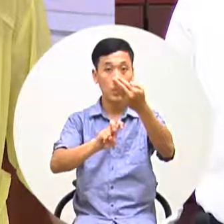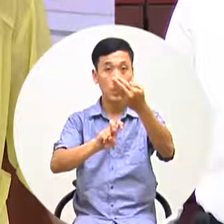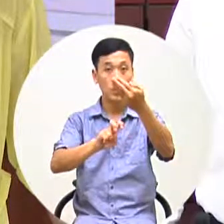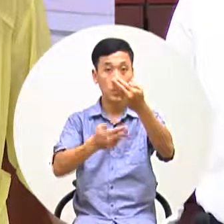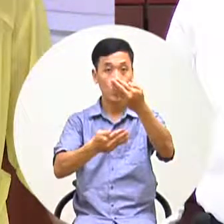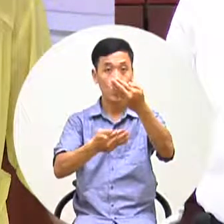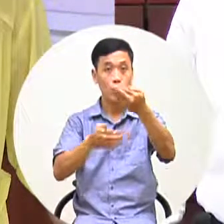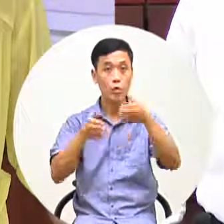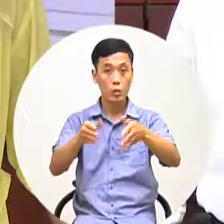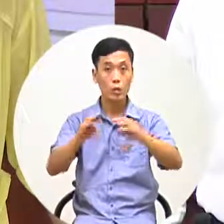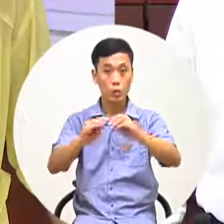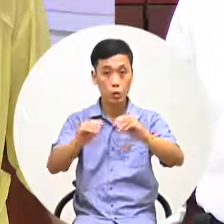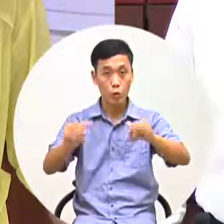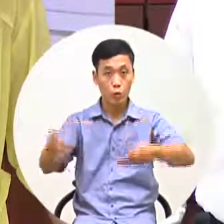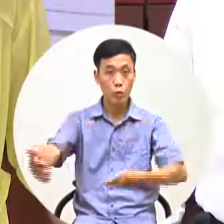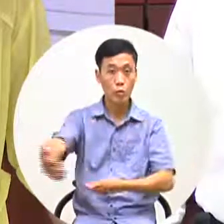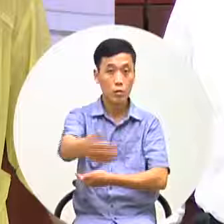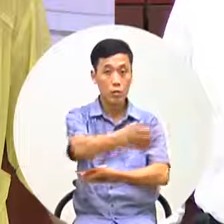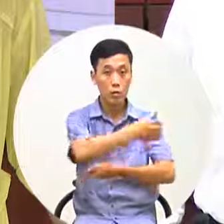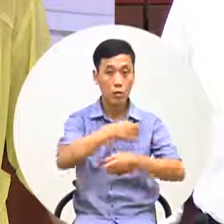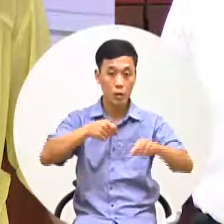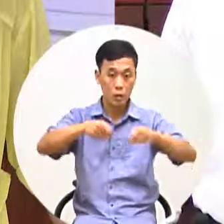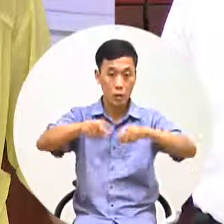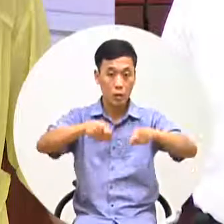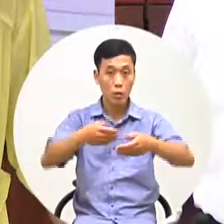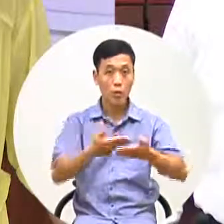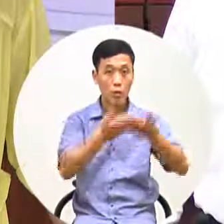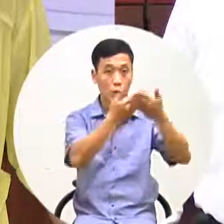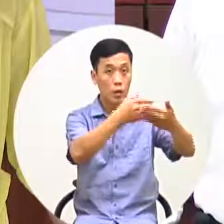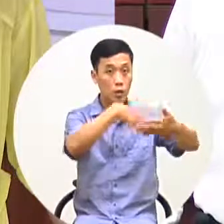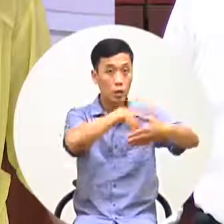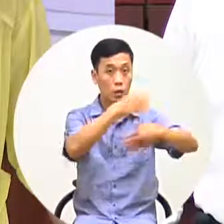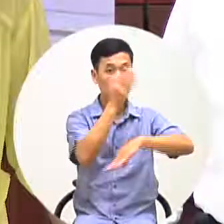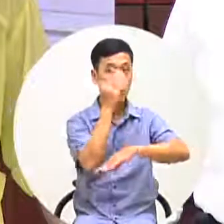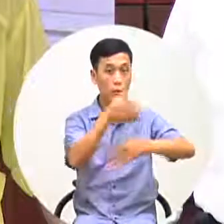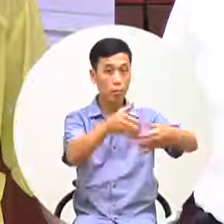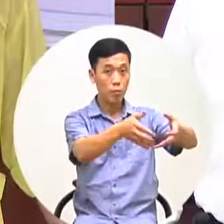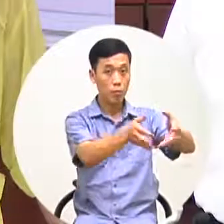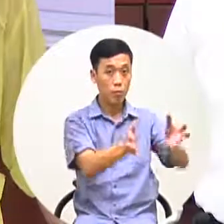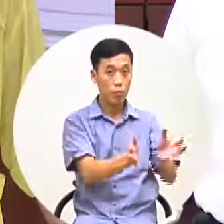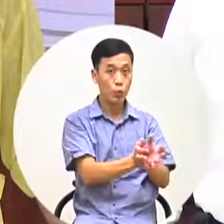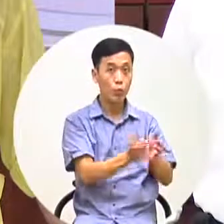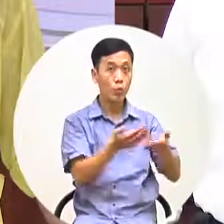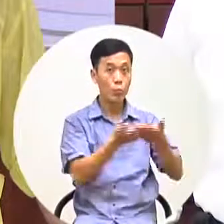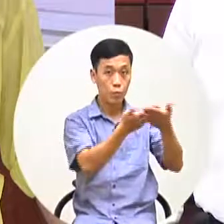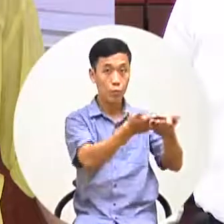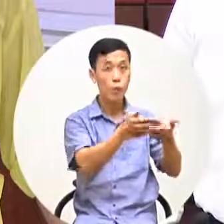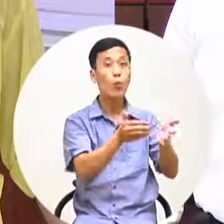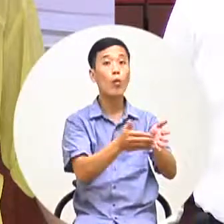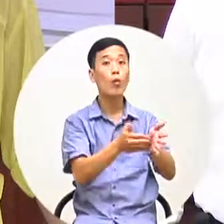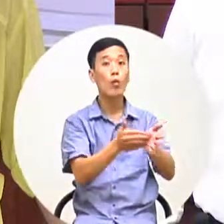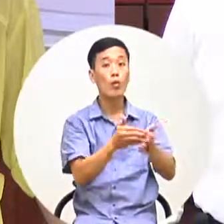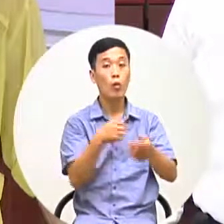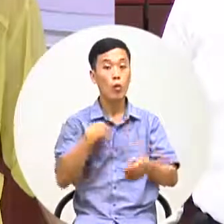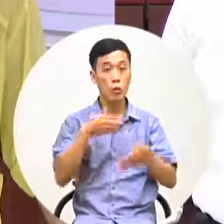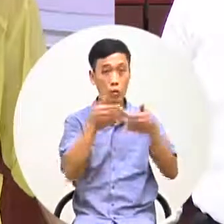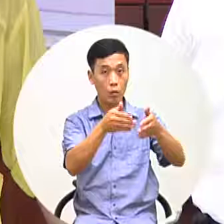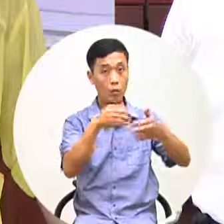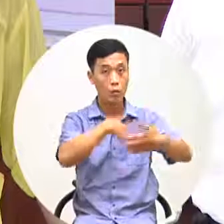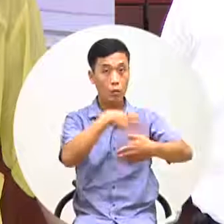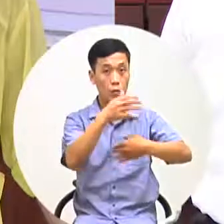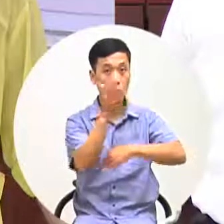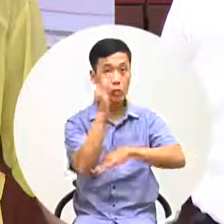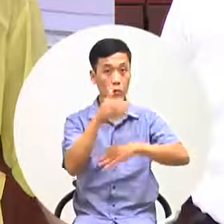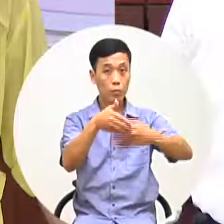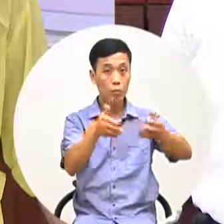书送到内政部。那这个内政部其实我们跟内政部，我们高雄市政府送到内政部